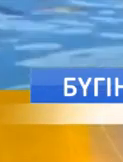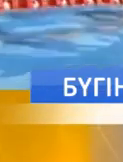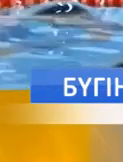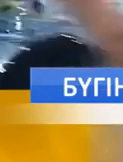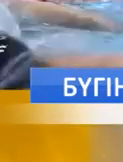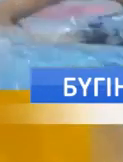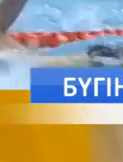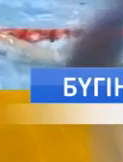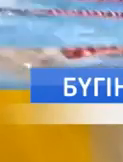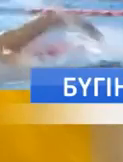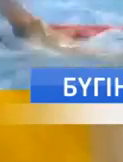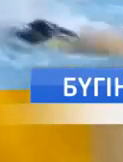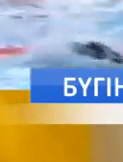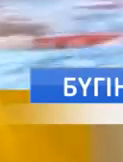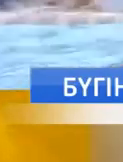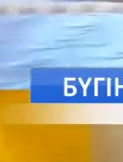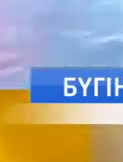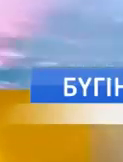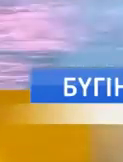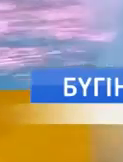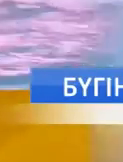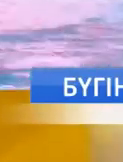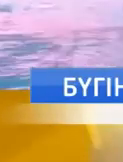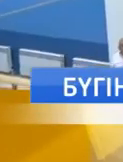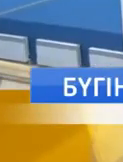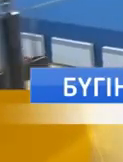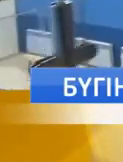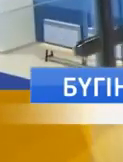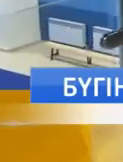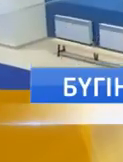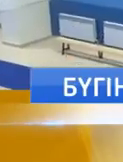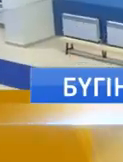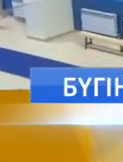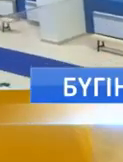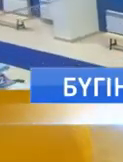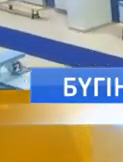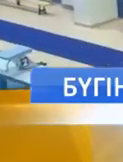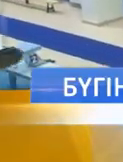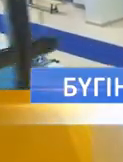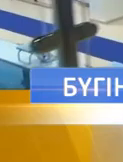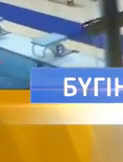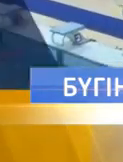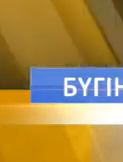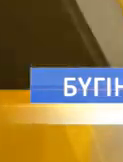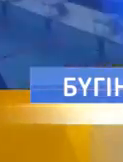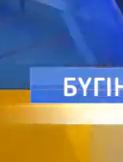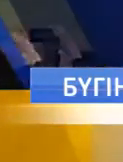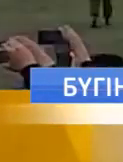алып нысанды Қазақстан Республикасының тұңғыш президенті елбасы Нұрсұлтан Назарбаев өзі арнайы келіп көрді.